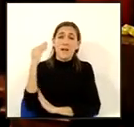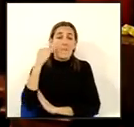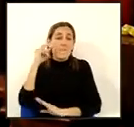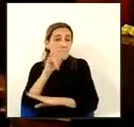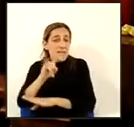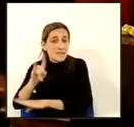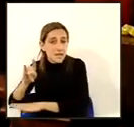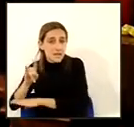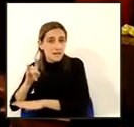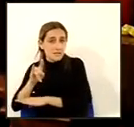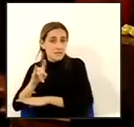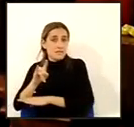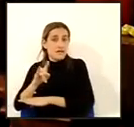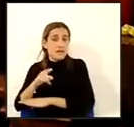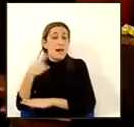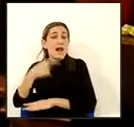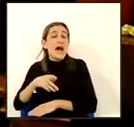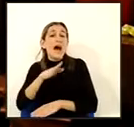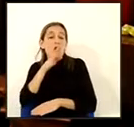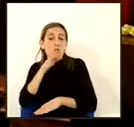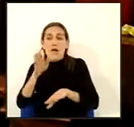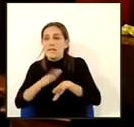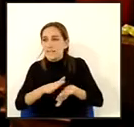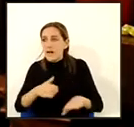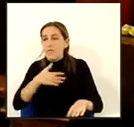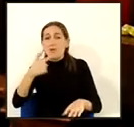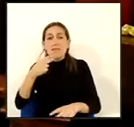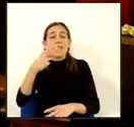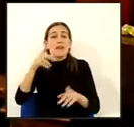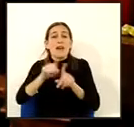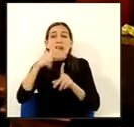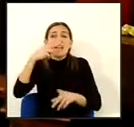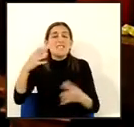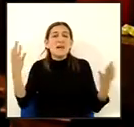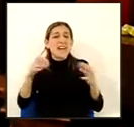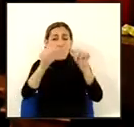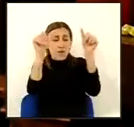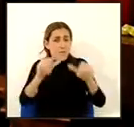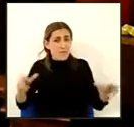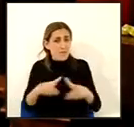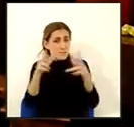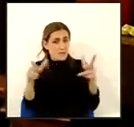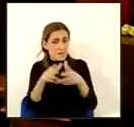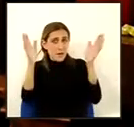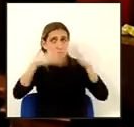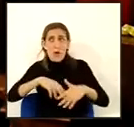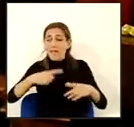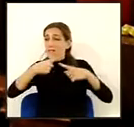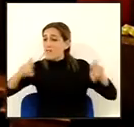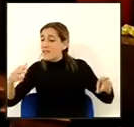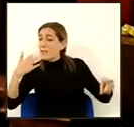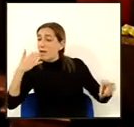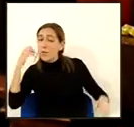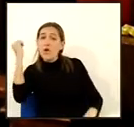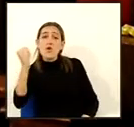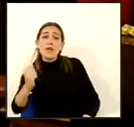l'ideologia que estan a l'esquerra de l'esquerra. El nazisme va ser una forma de socialisme. No hi ha absolutament cap diferència entre el crim